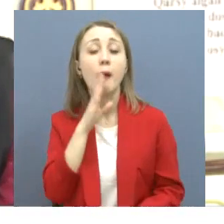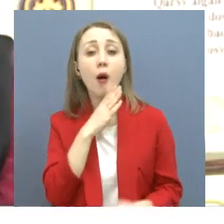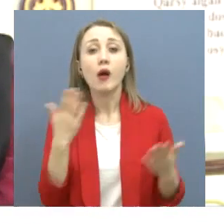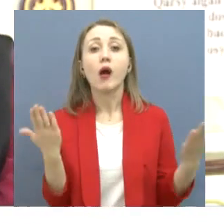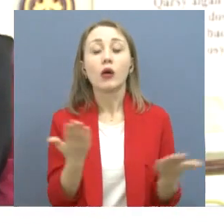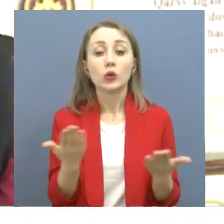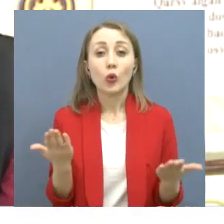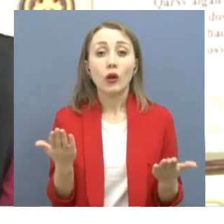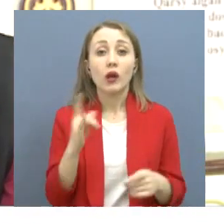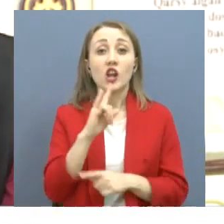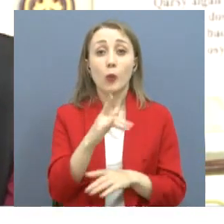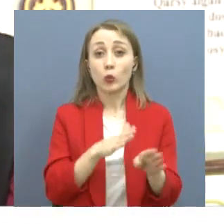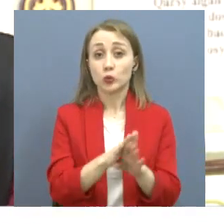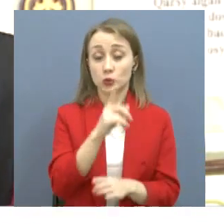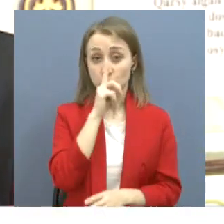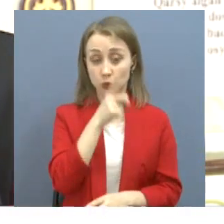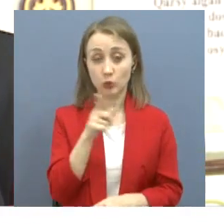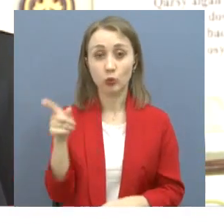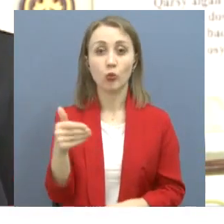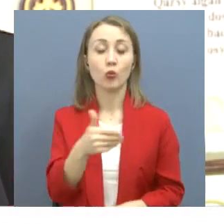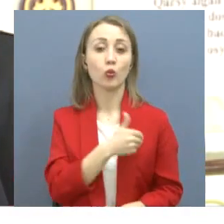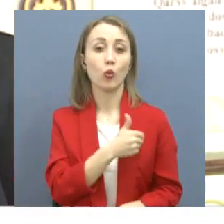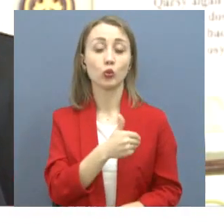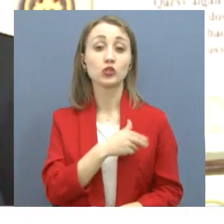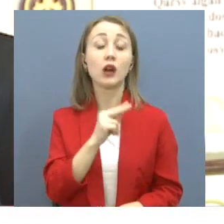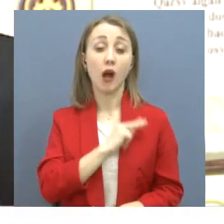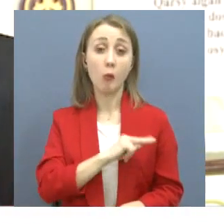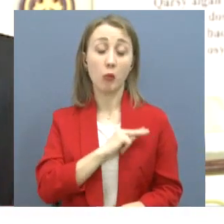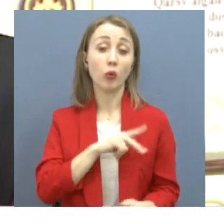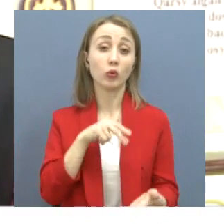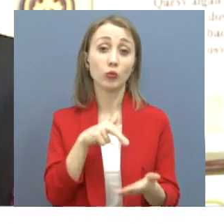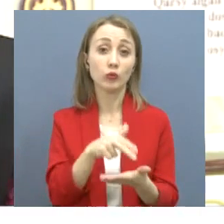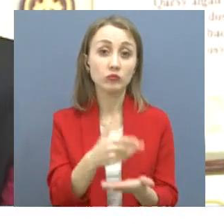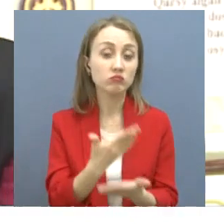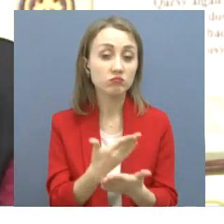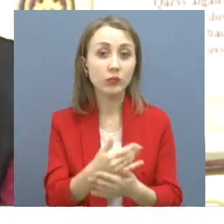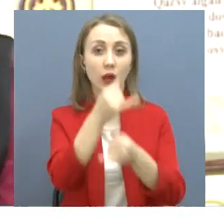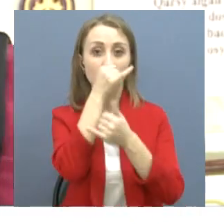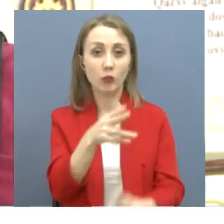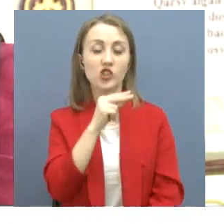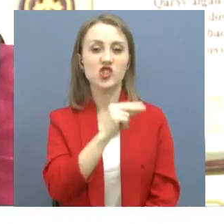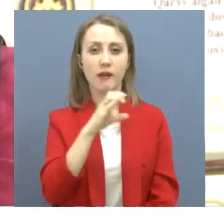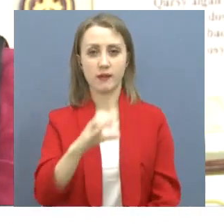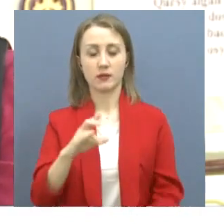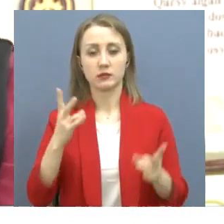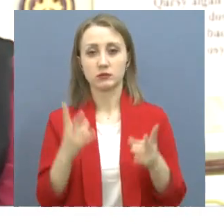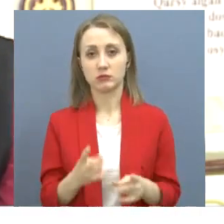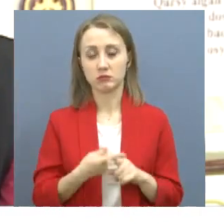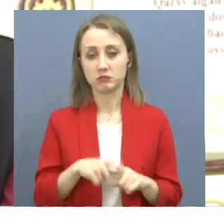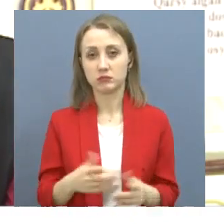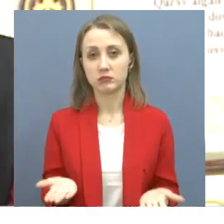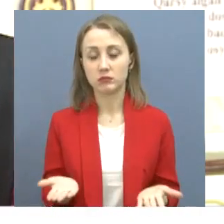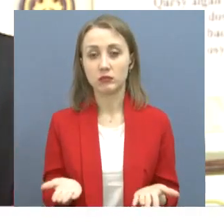которые ребенку исполнился год, и она как бы планировала выйти на работу, но из-за